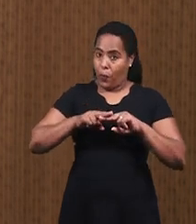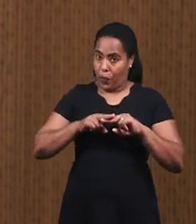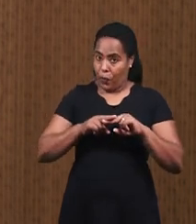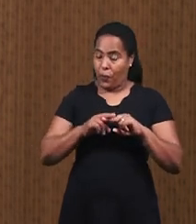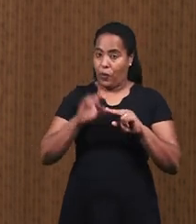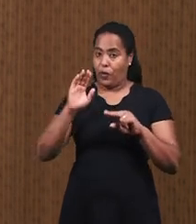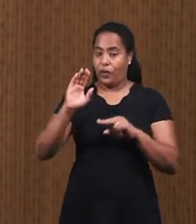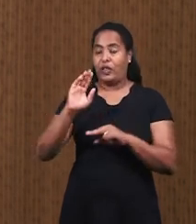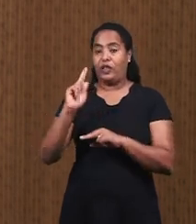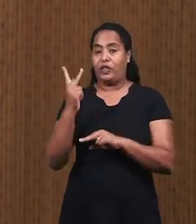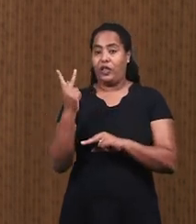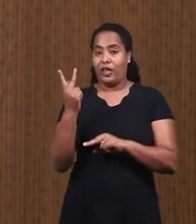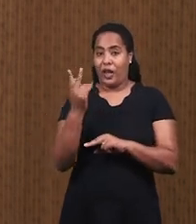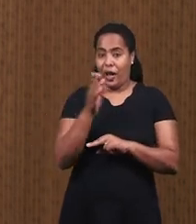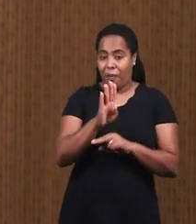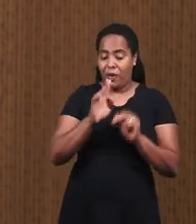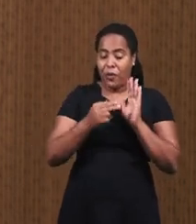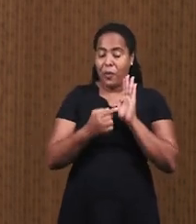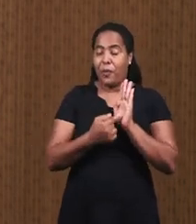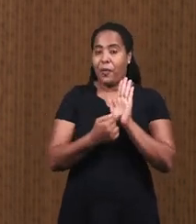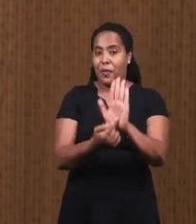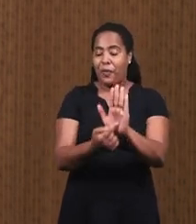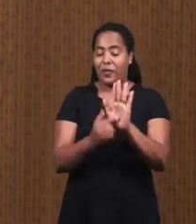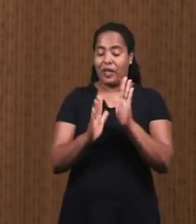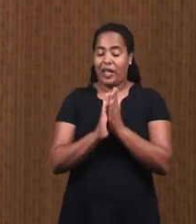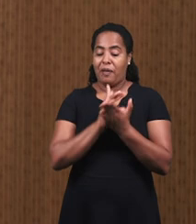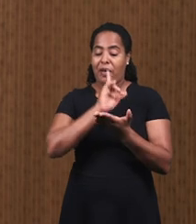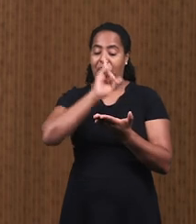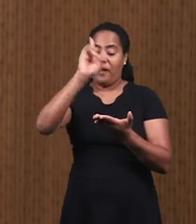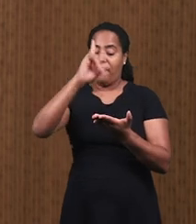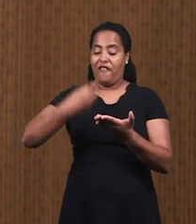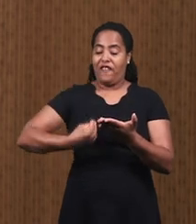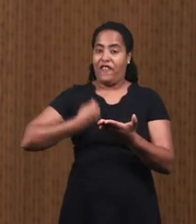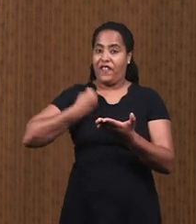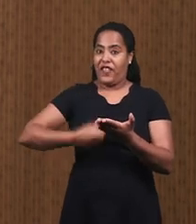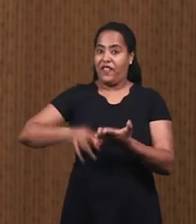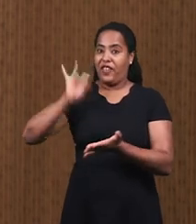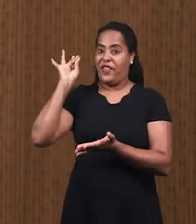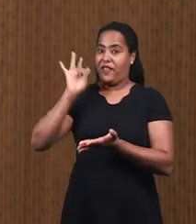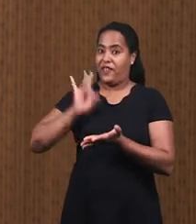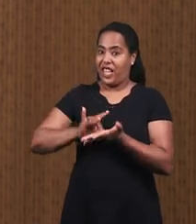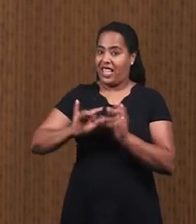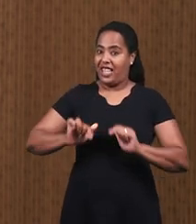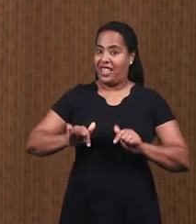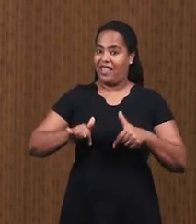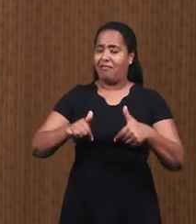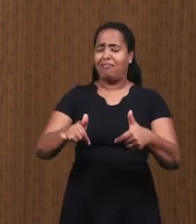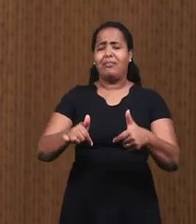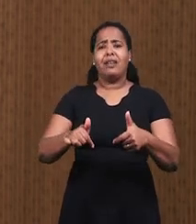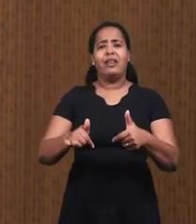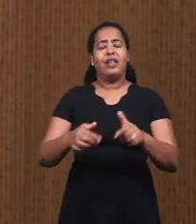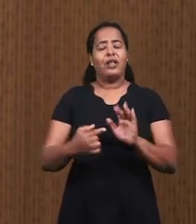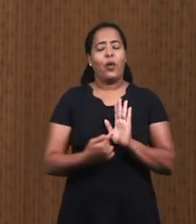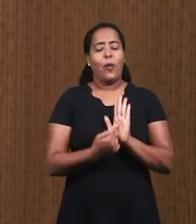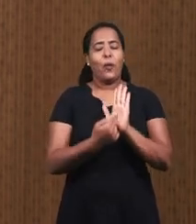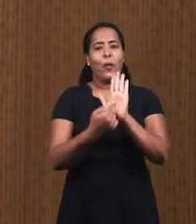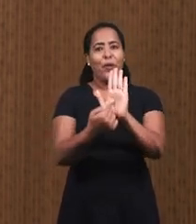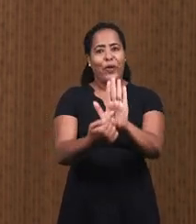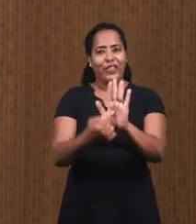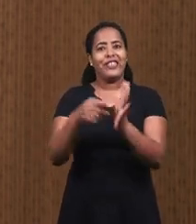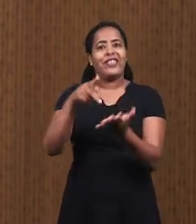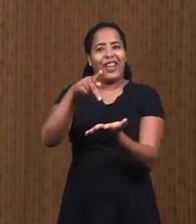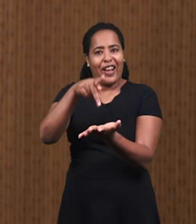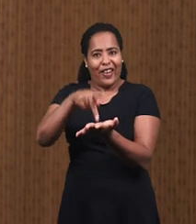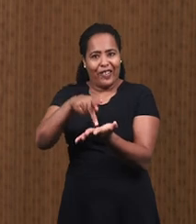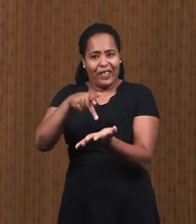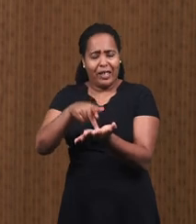aux Hébreux dit que la parole est vivante et efficace. Donc, il cite cela, il écrit cela en montrant la